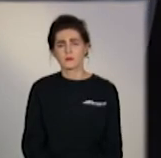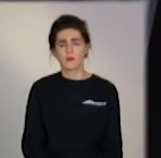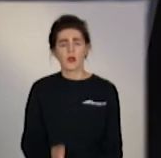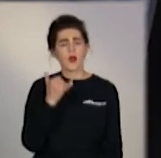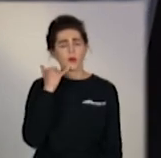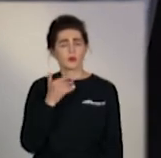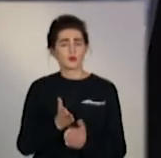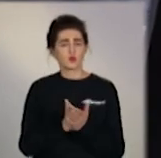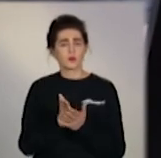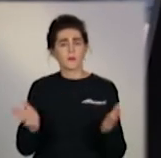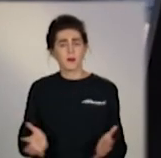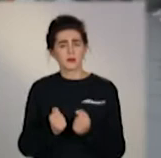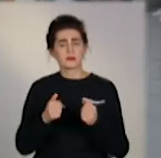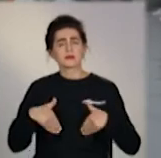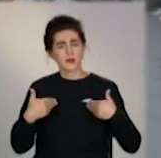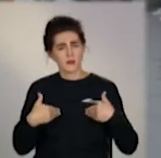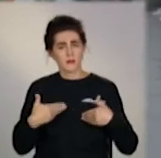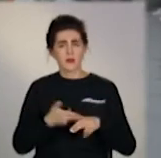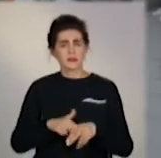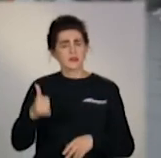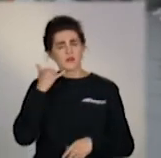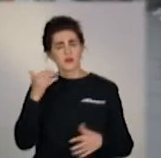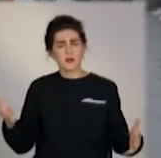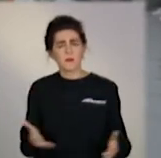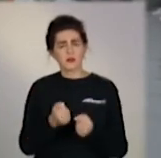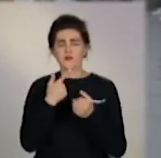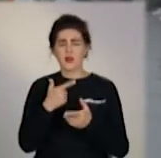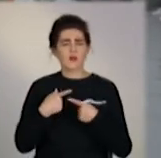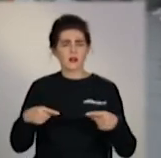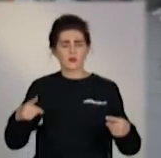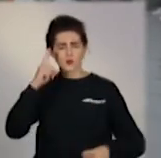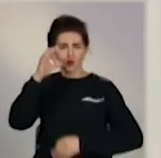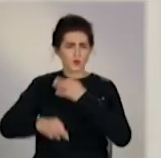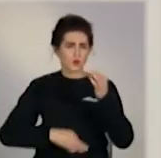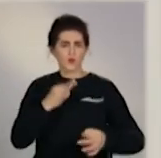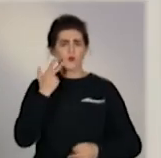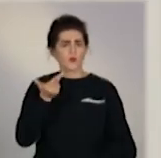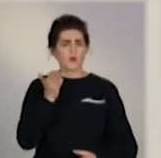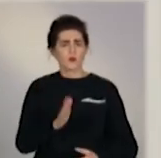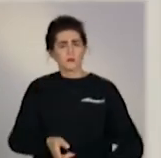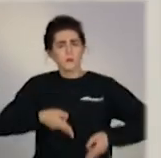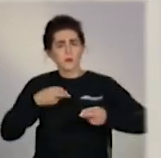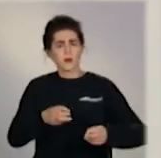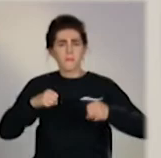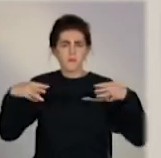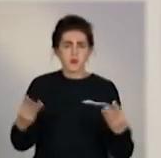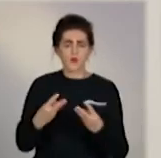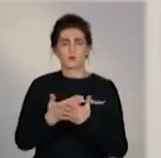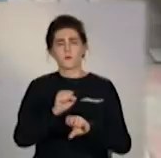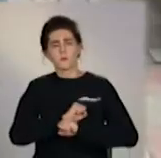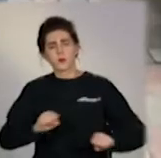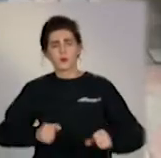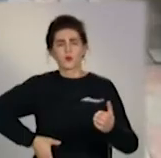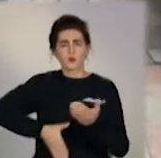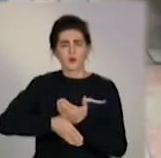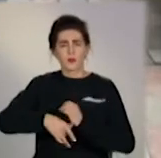Служба порятунку диспетчера Вицька. Дзвінки до рятувальників надходять цілодобово. Вони виїжджають на пожежі, розмінування та